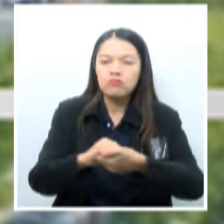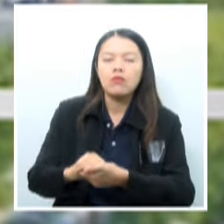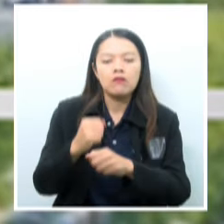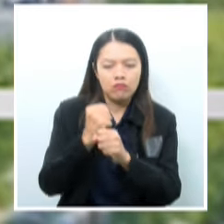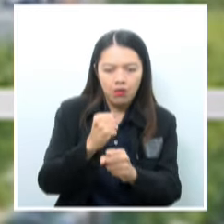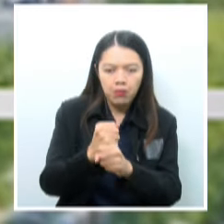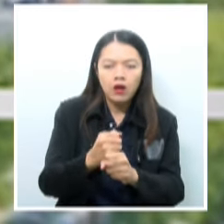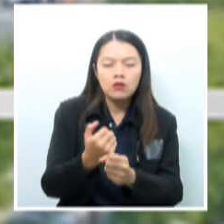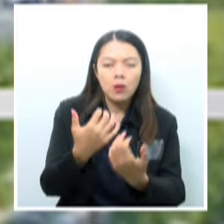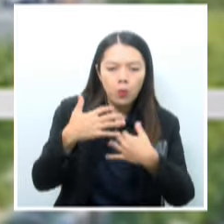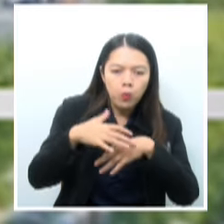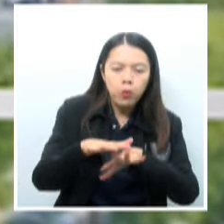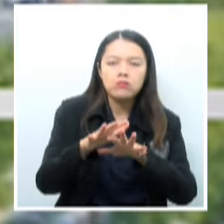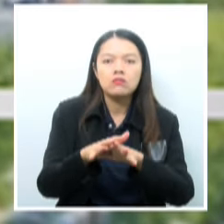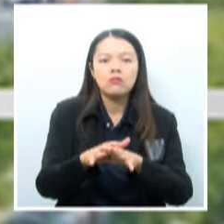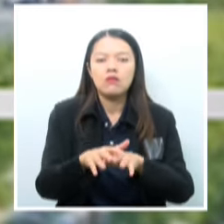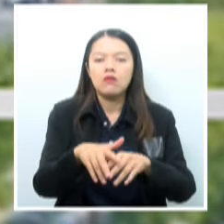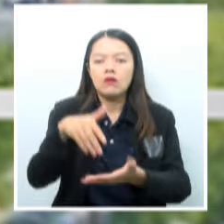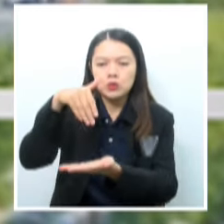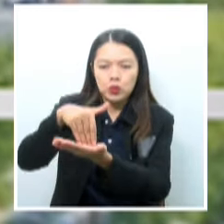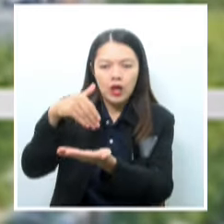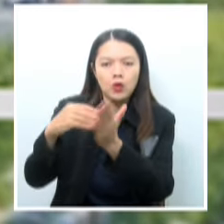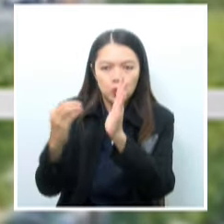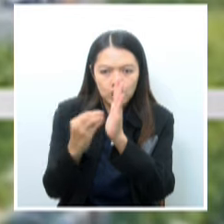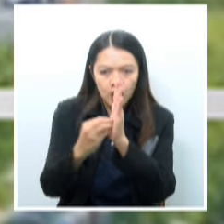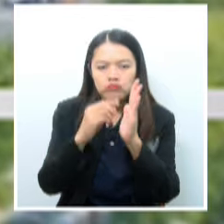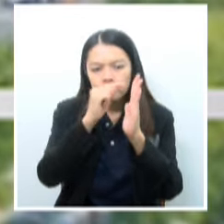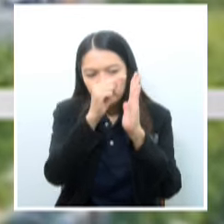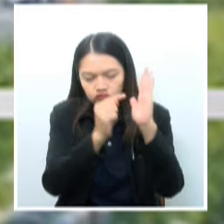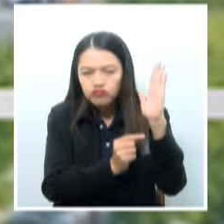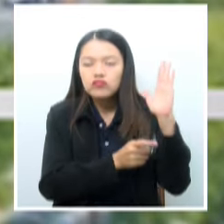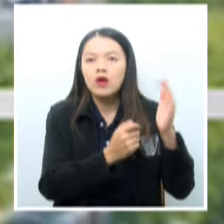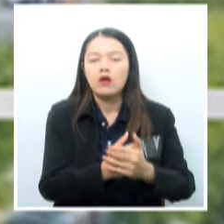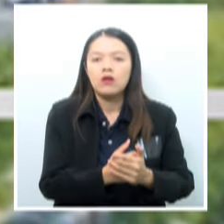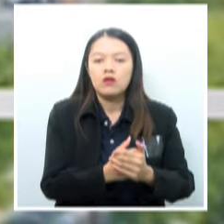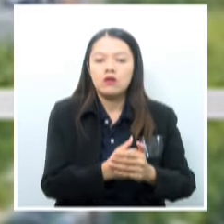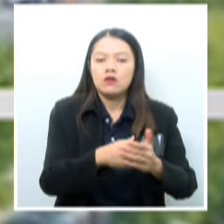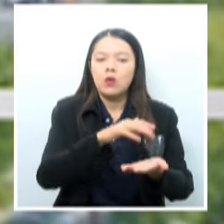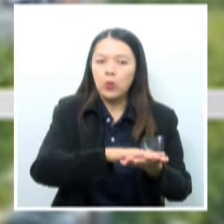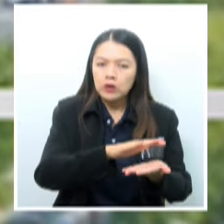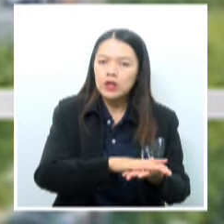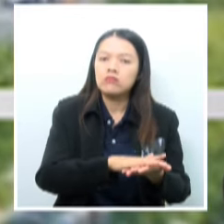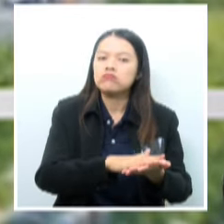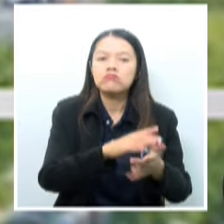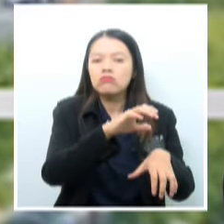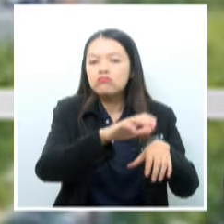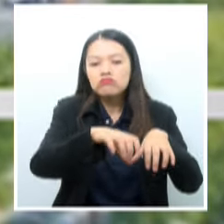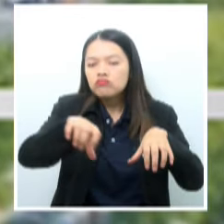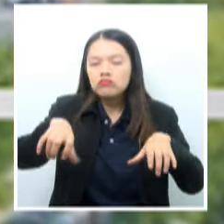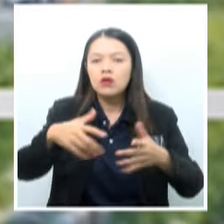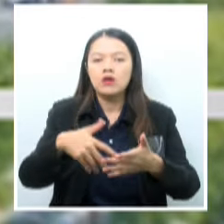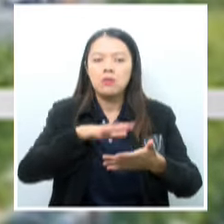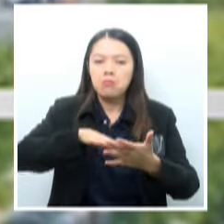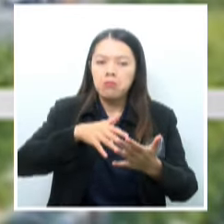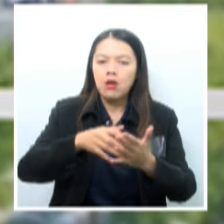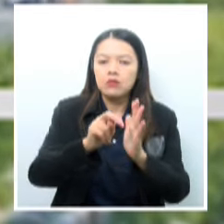เคลื่อนร่วมกันนะคะทั้งระดับส่วนกลางและระดับพื้นที่การศึกษาด้วยรวมถึงสถานศึกษาด้วยนะคะเพื่อให้การขับเคลื่อนนโยบายใน